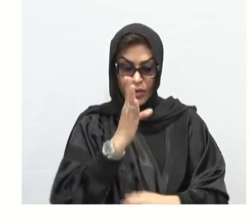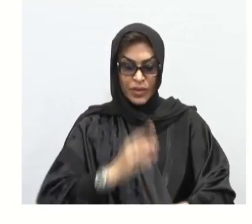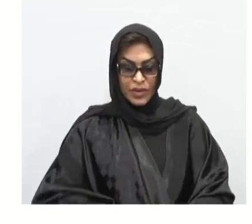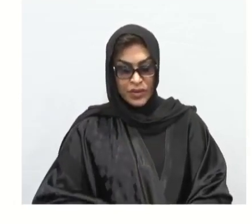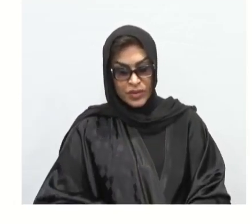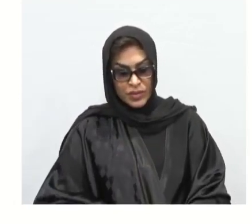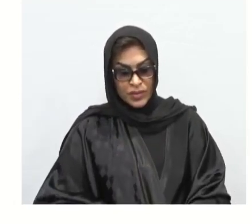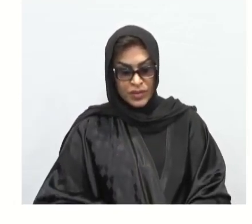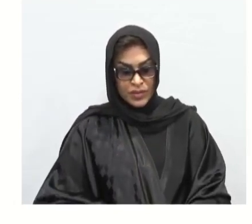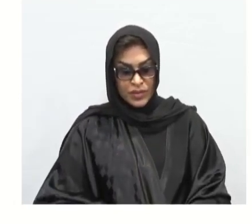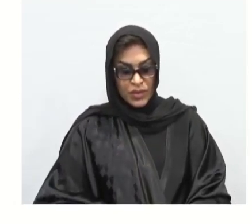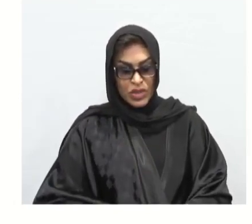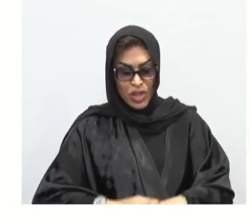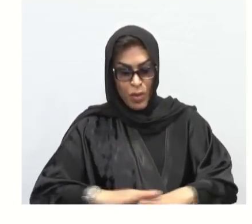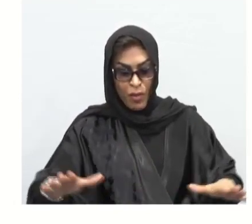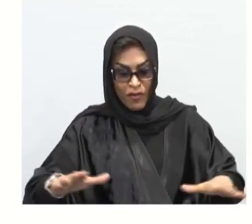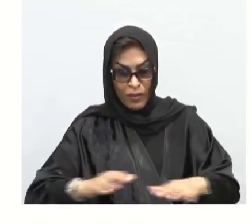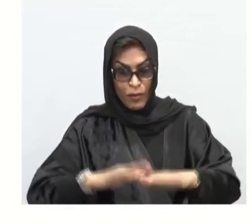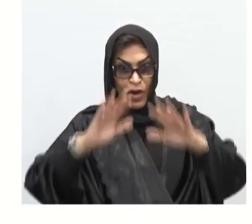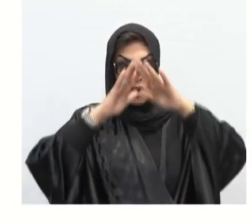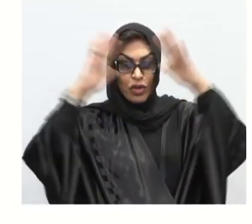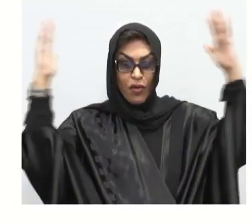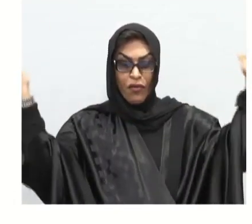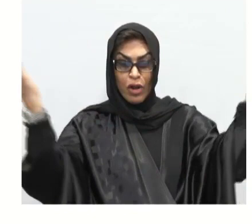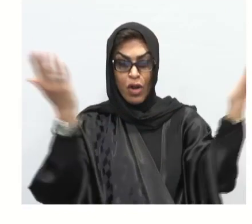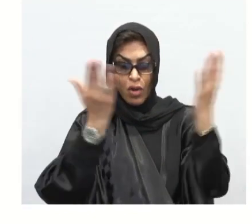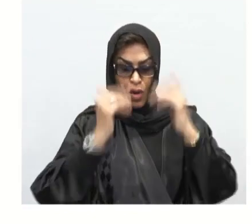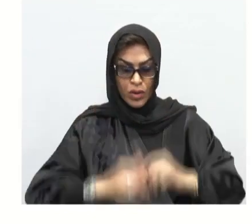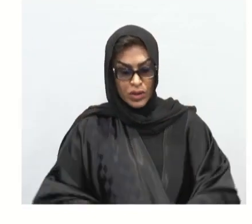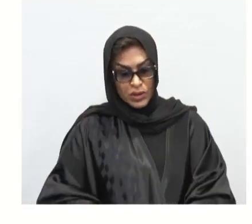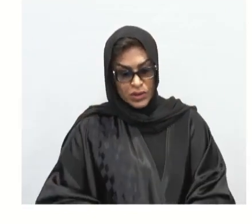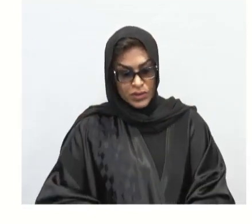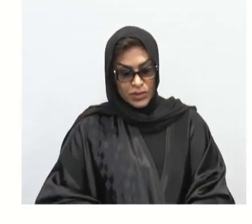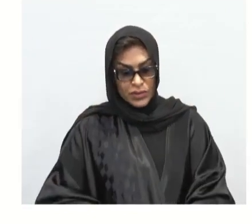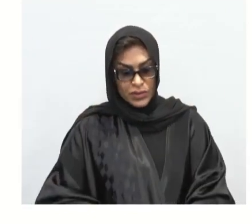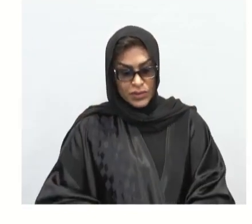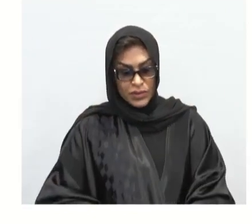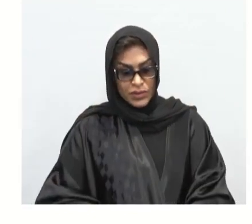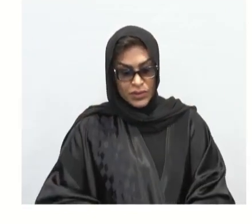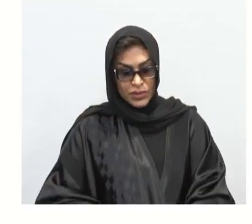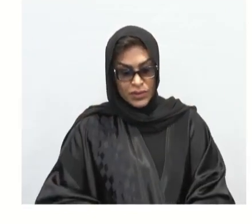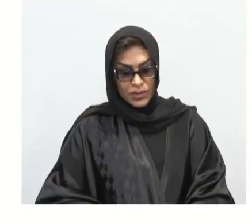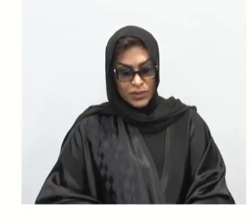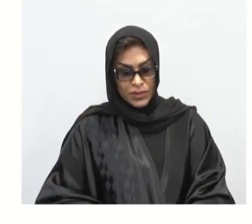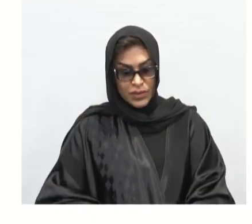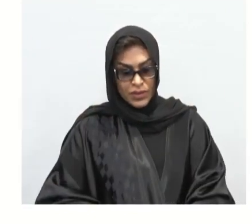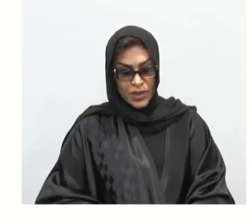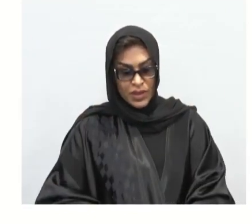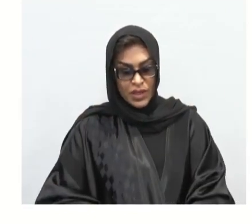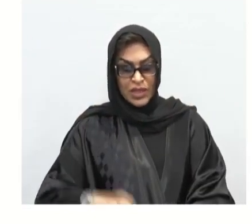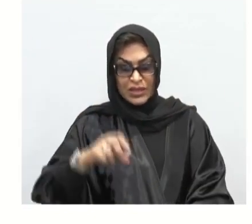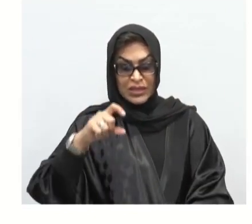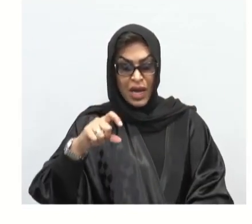بان هذا الانفجار هو التوسع المفاجي للكون وبعد ذلك تعرفنا على